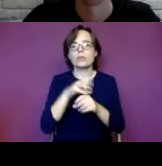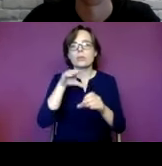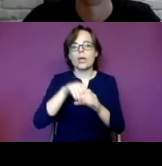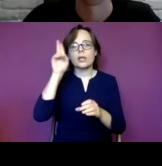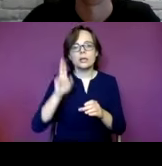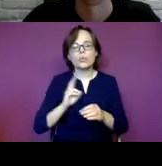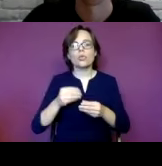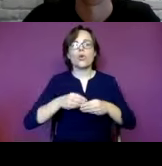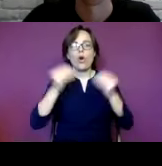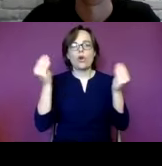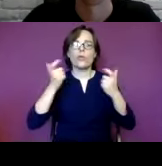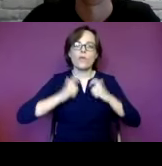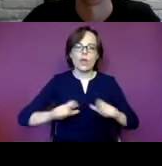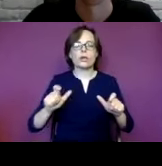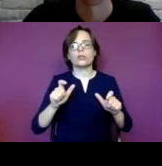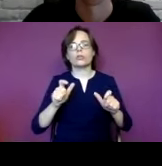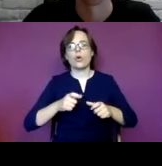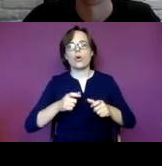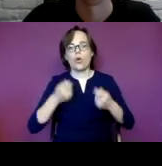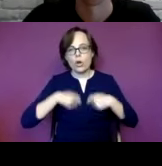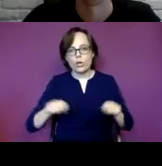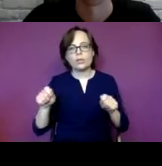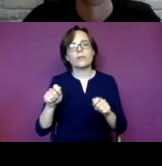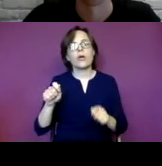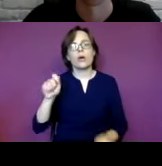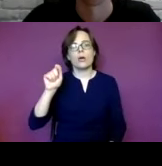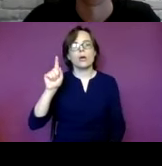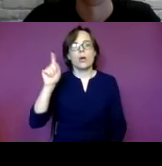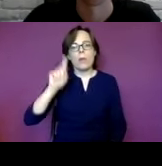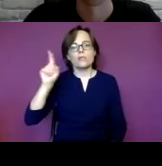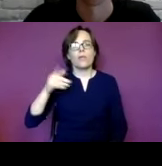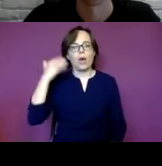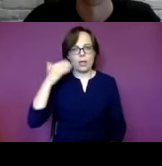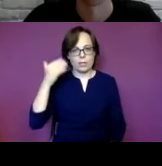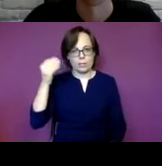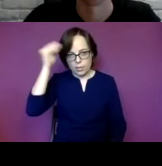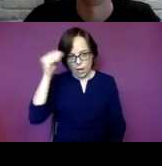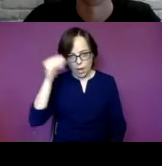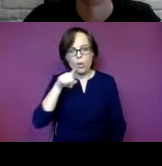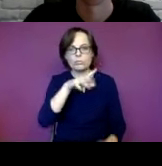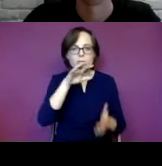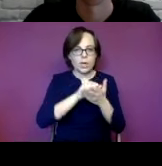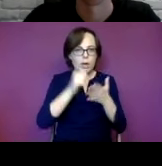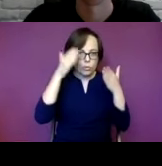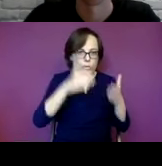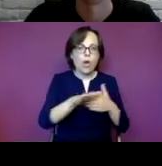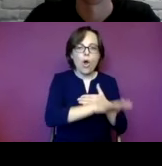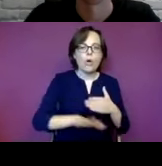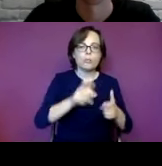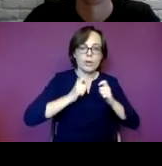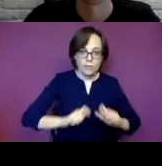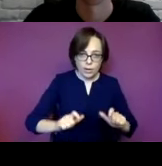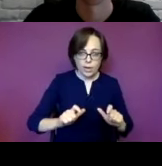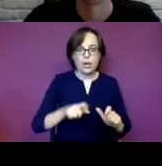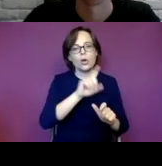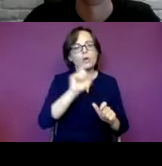i Rolnictwa Państwowej Akademii Nauk. Zajmuje się rozwojem obszarów wiejskich w Polsce ze szczególnym uwzględnieniem